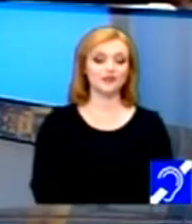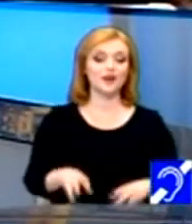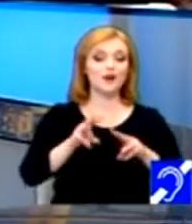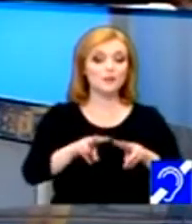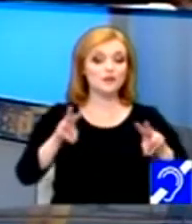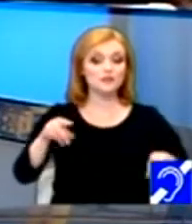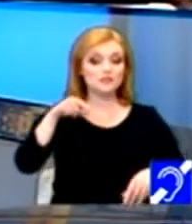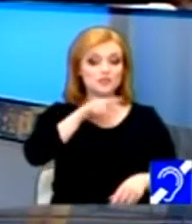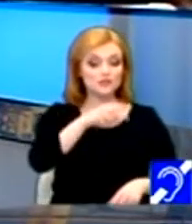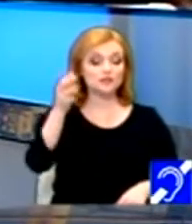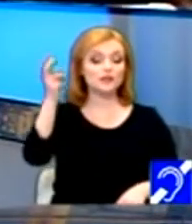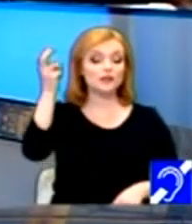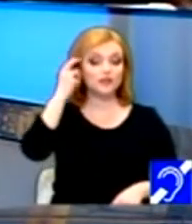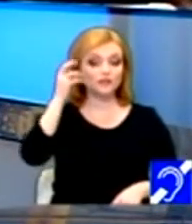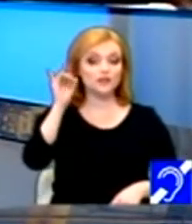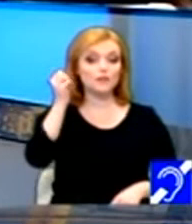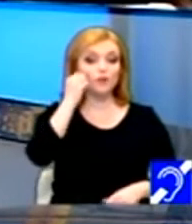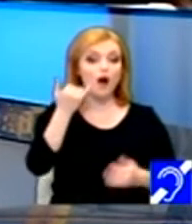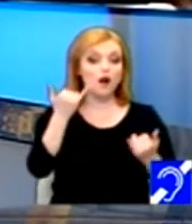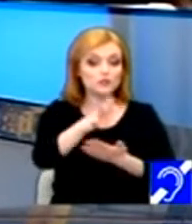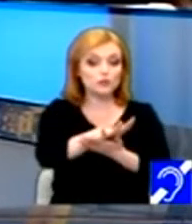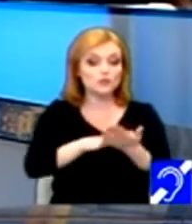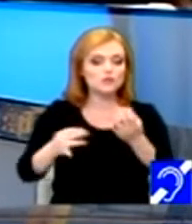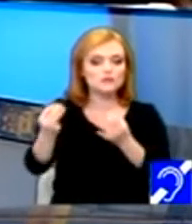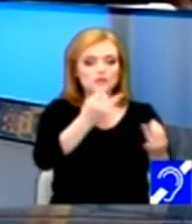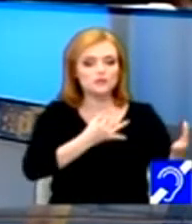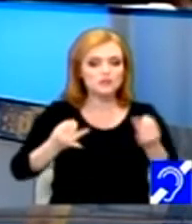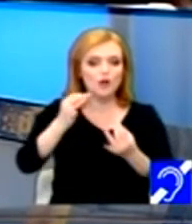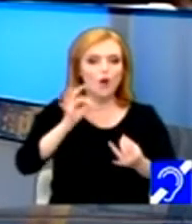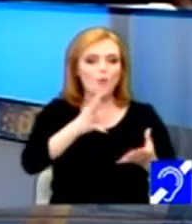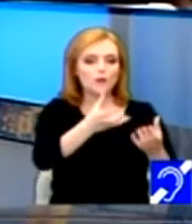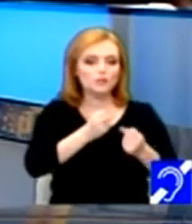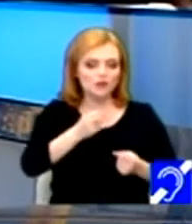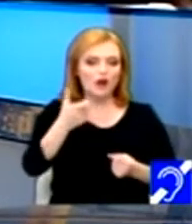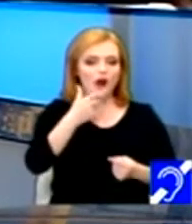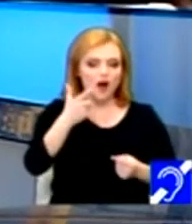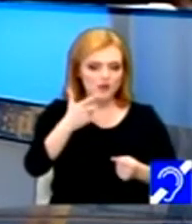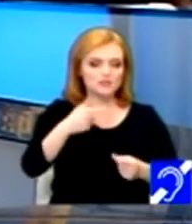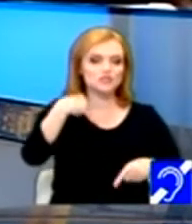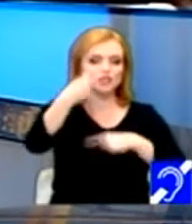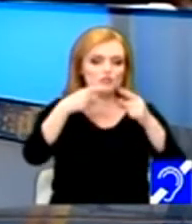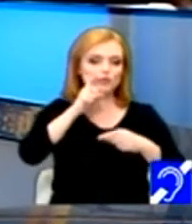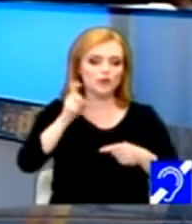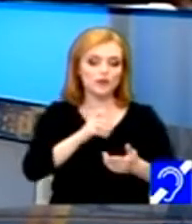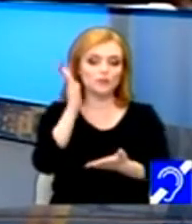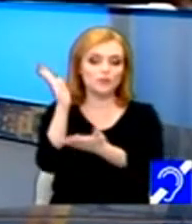Ministrii Energiei de la Kiev și Moscova au continuat astăzi negocierile privind tranzitul gazelor rusești prin Ucraina spre Uniunea Europeană. Cei doi